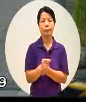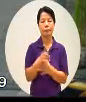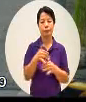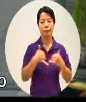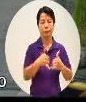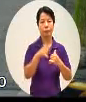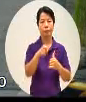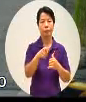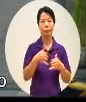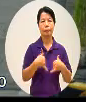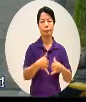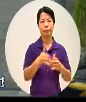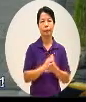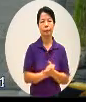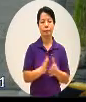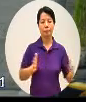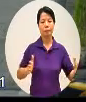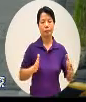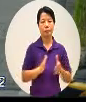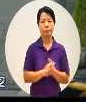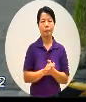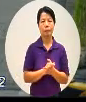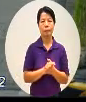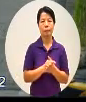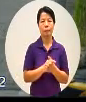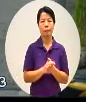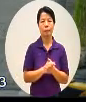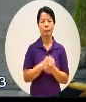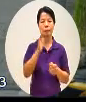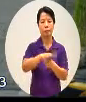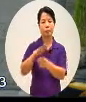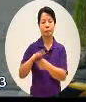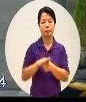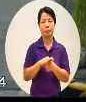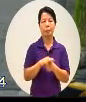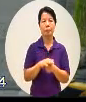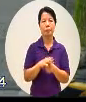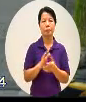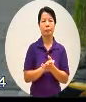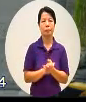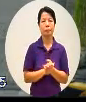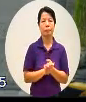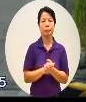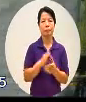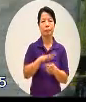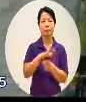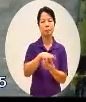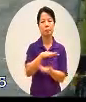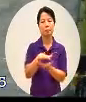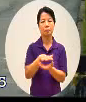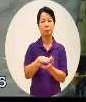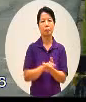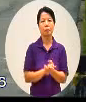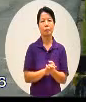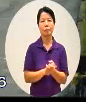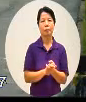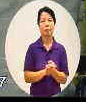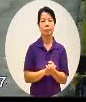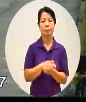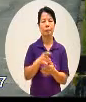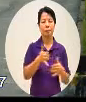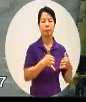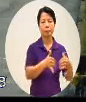路吼、哦，真宽，啊，补来补去， 搬来搬去。啊，这